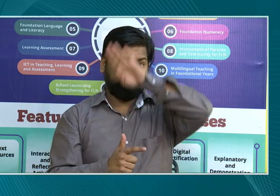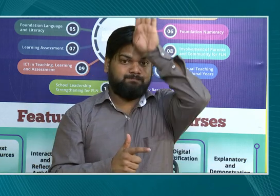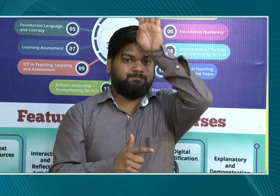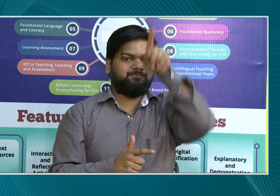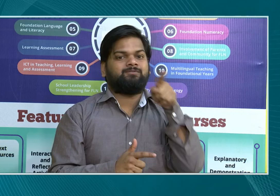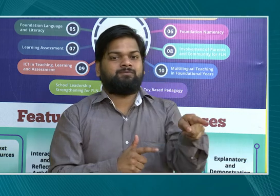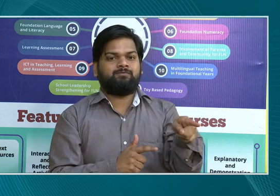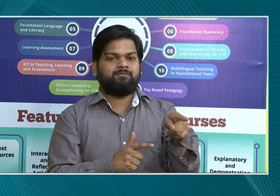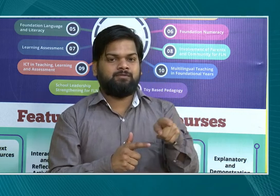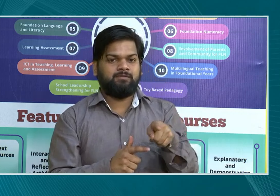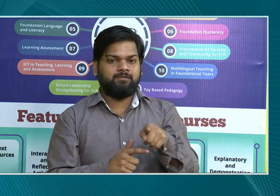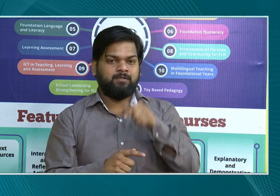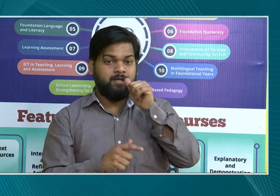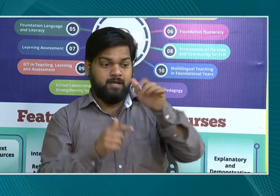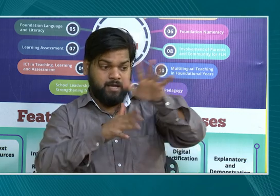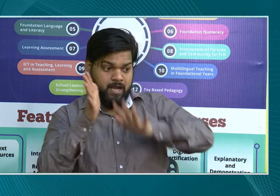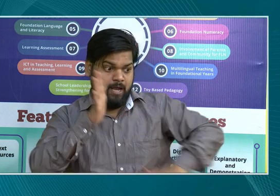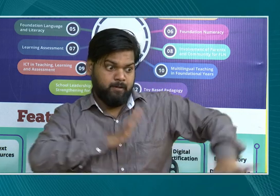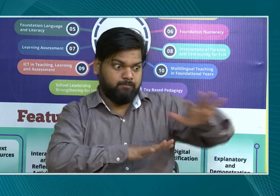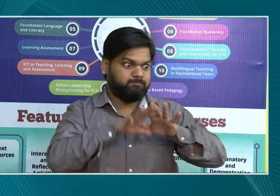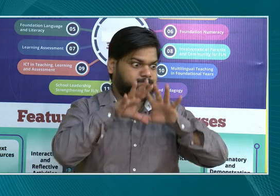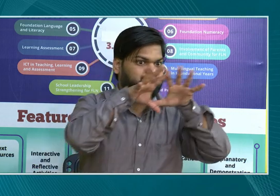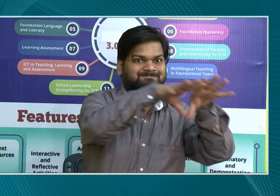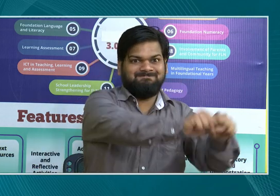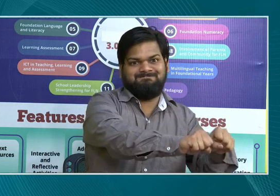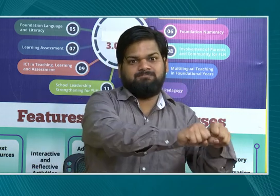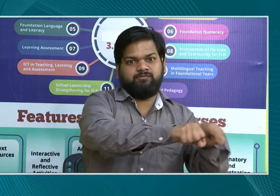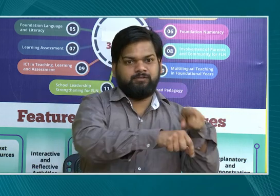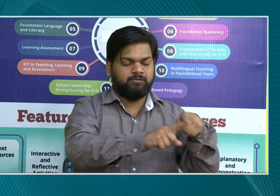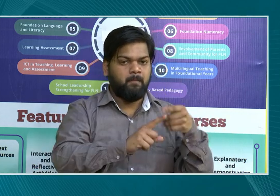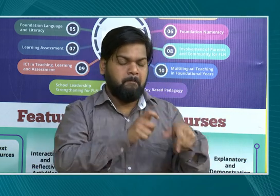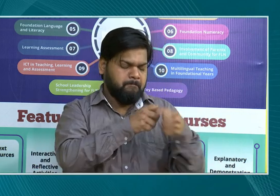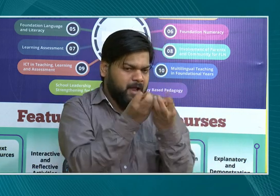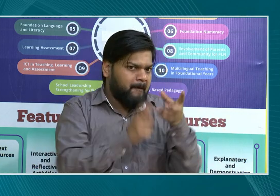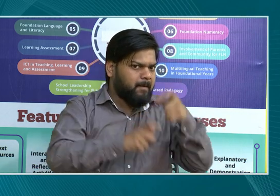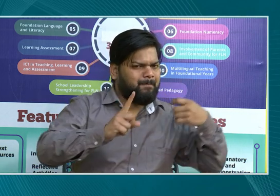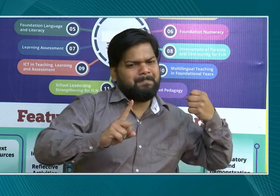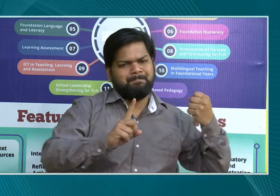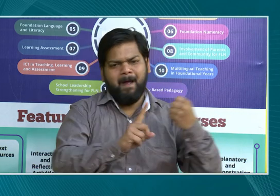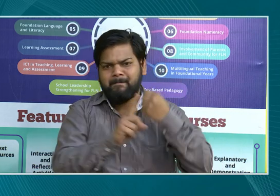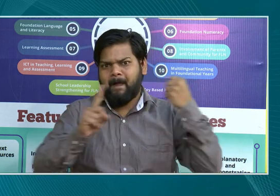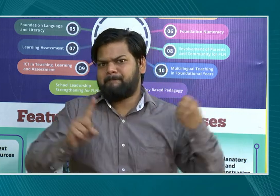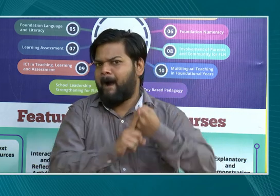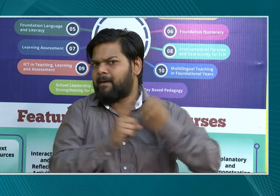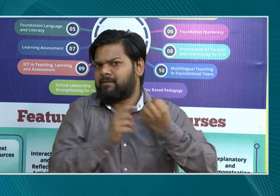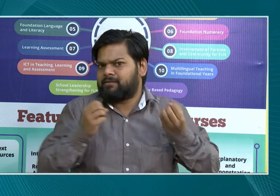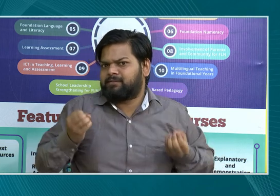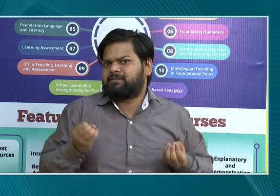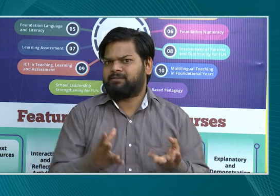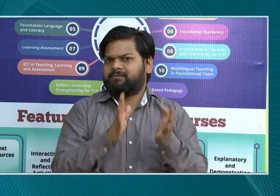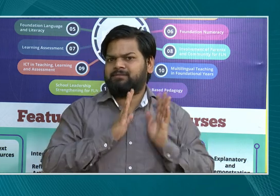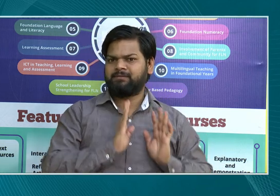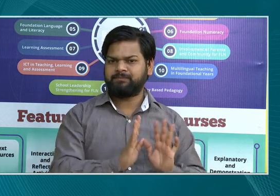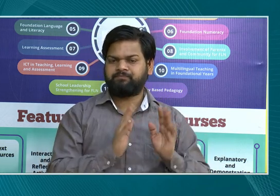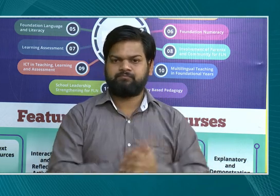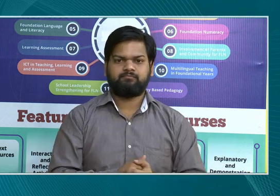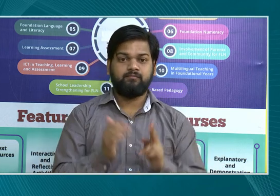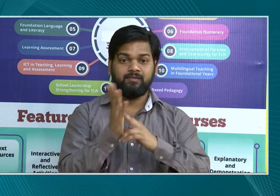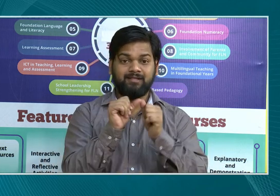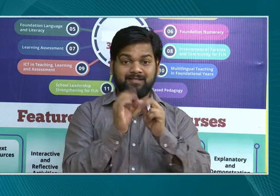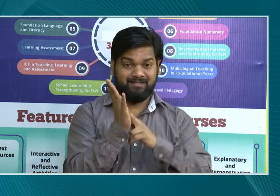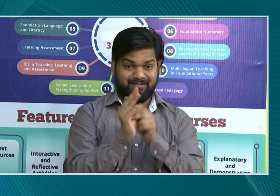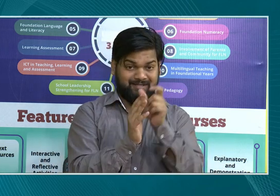उनके राज्य धीरे-धीरे अंग्रेजन ने हड़पने शुरू किया तो विद्रोह उन्होंने शुरू कर दिया तो नाना साहब ने जो है कानपुर में बिठूर में